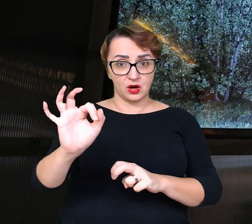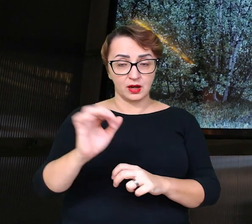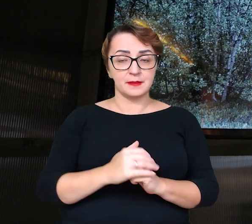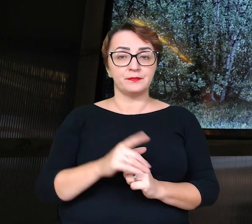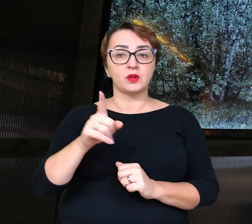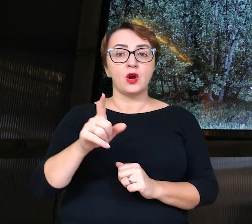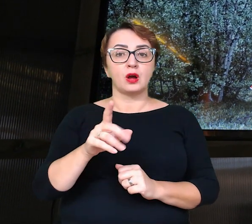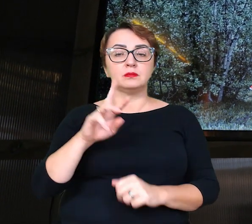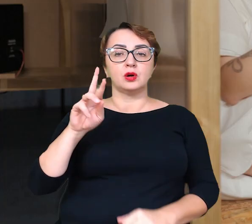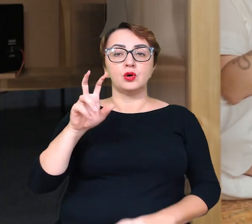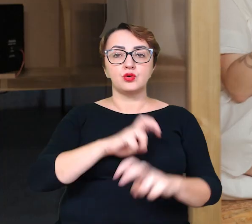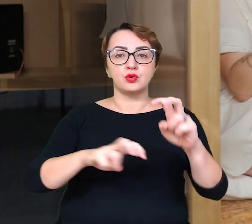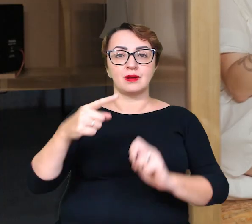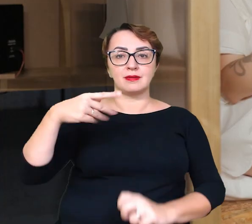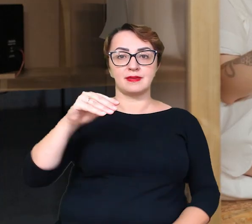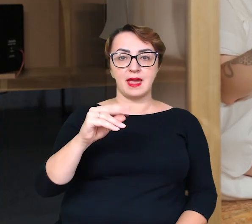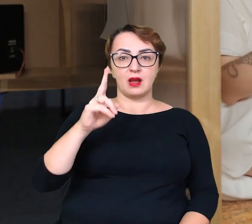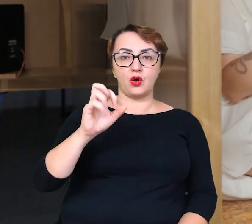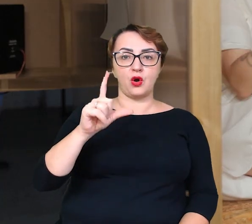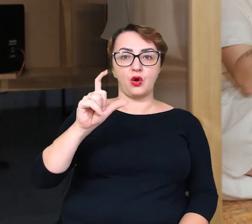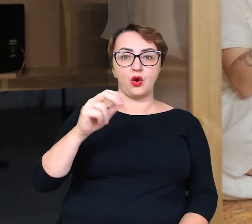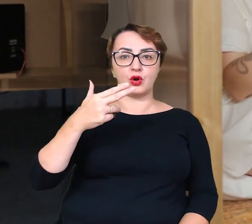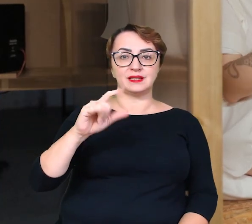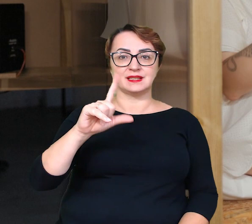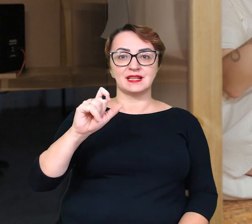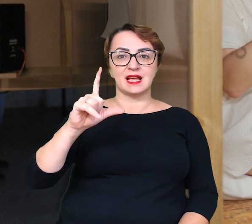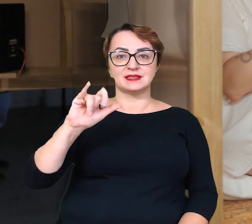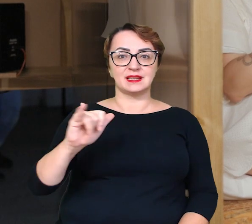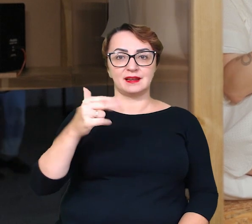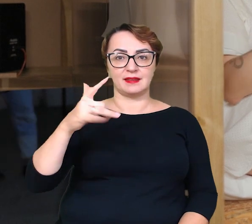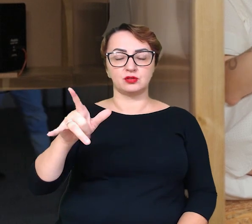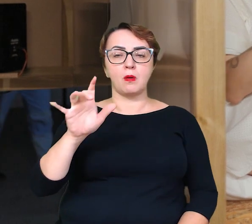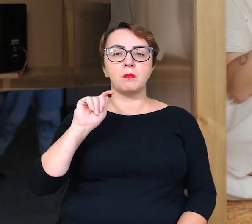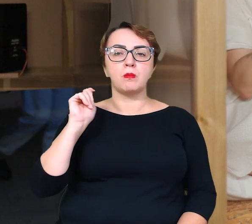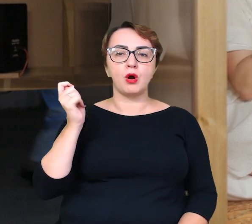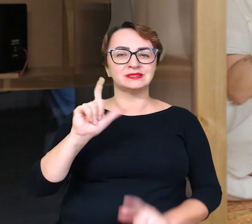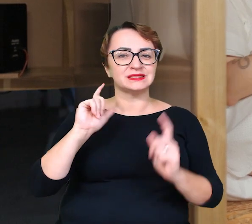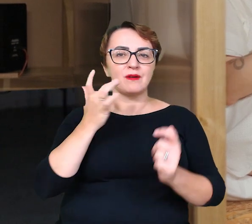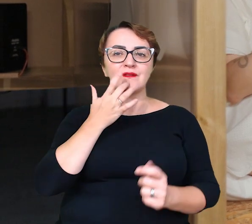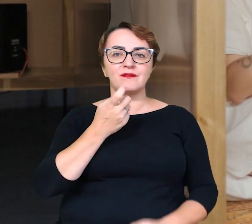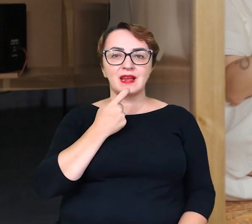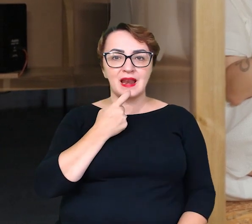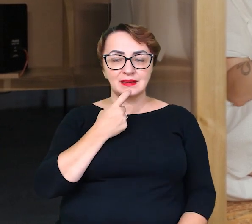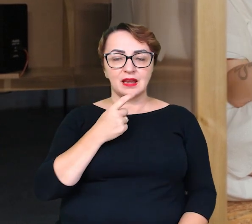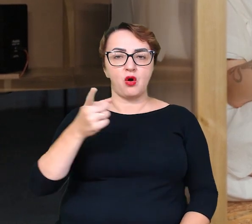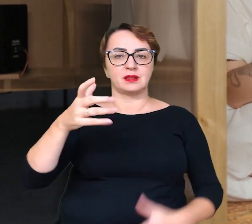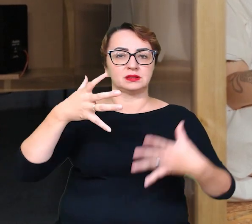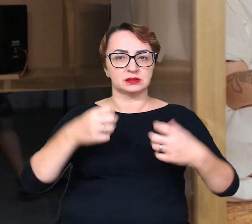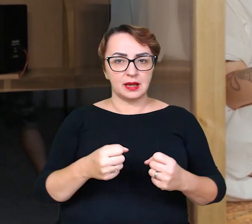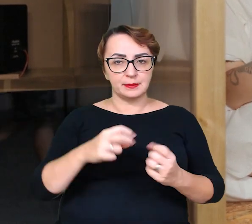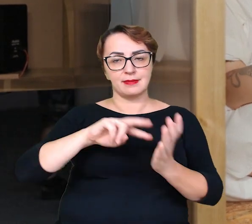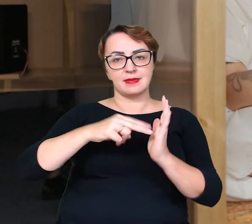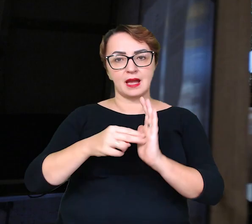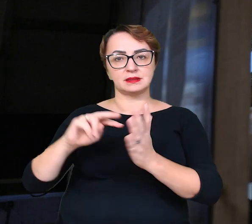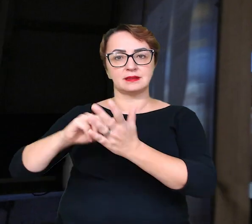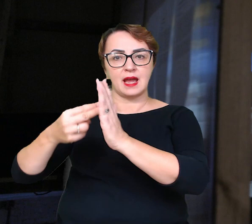takim ruchem dekolonizacyjnym. Jest to podróż po prostu przez całą Finlandię. One się zatrzymują, wykonują różne rytualne tańce w miejscach,